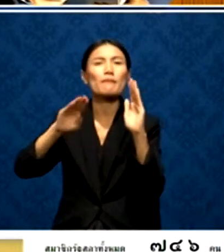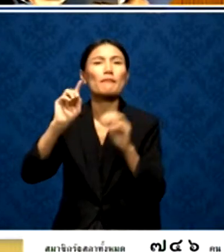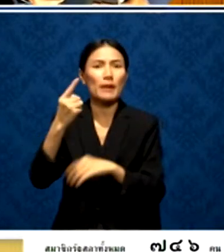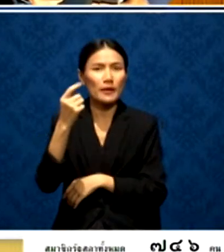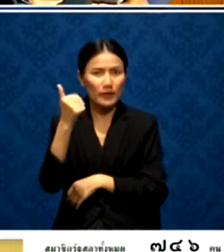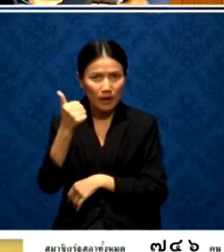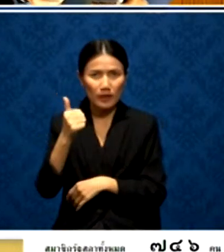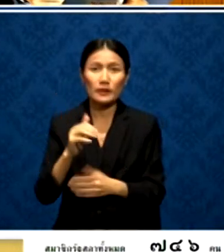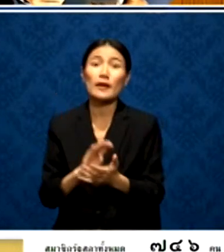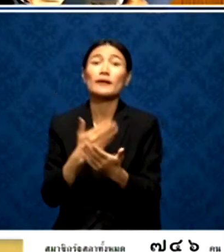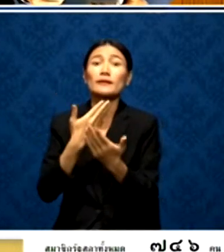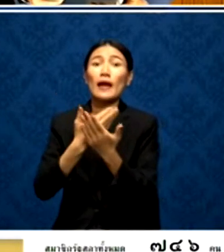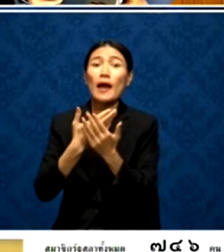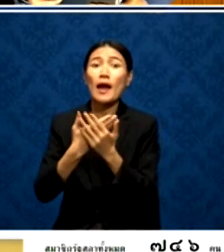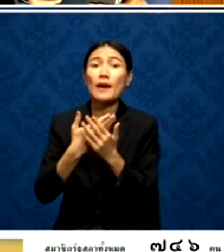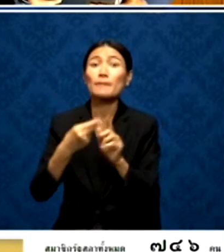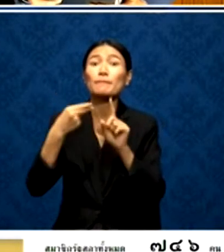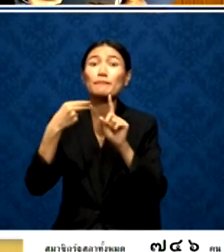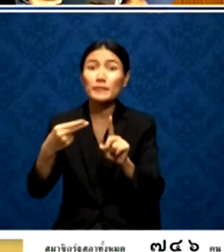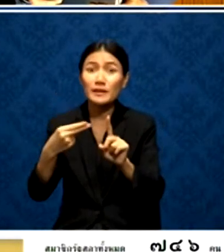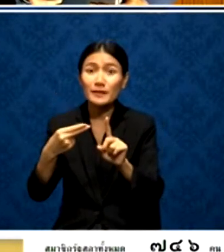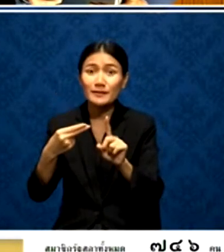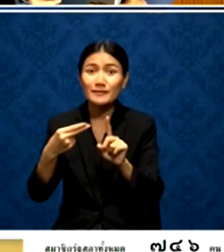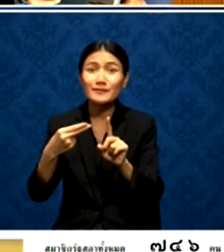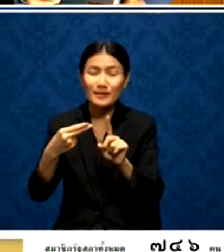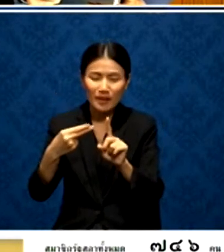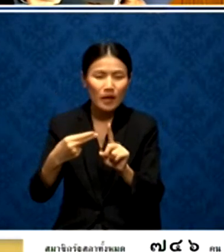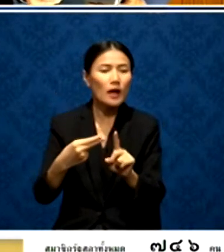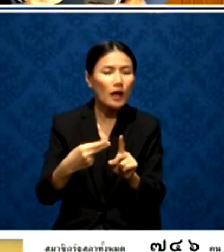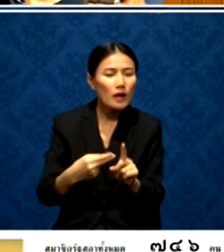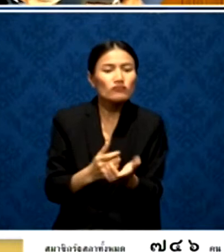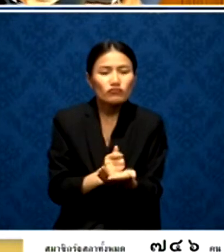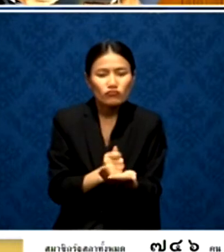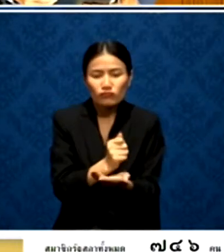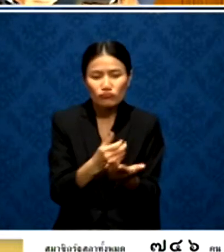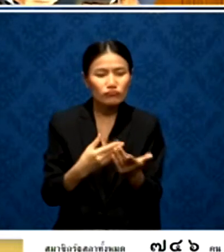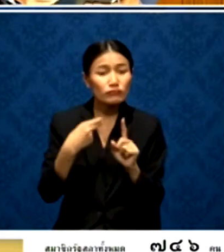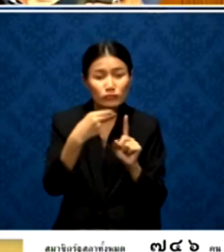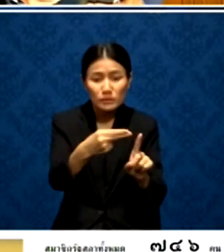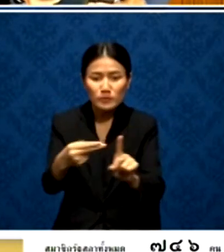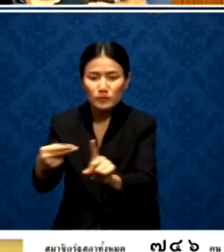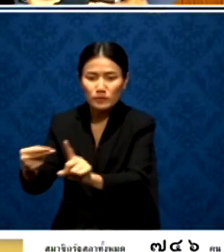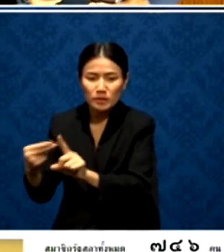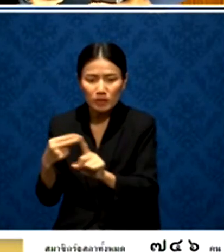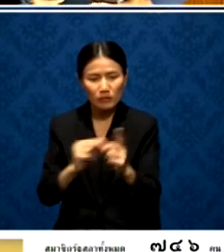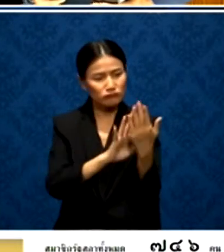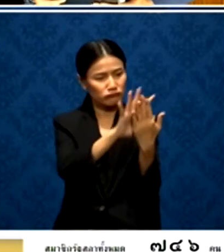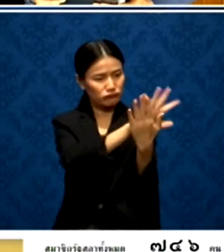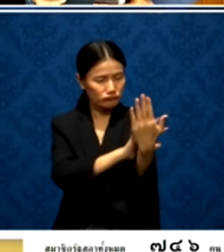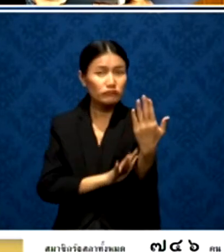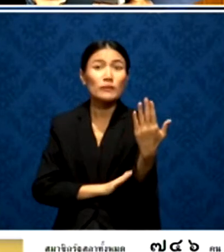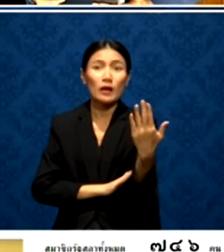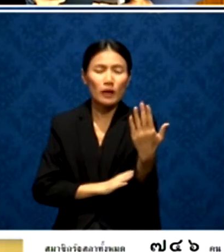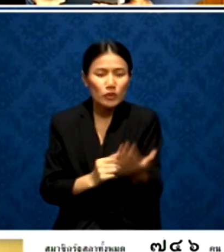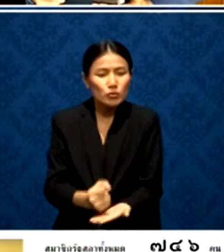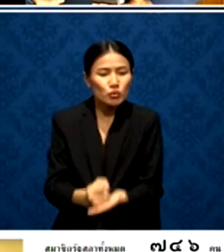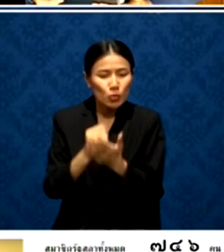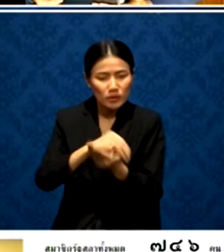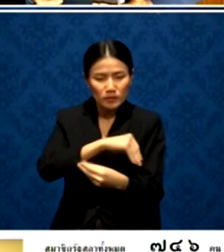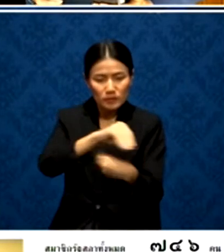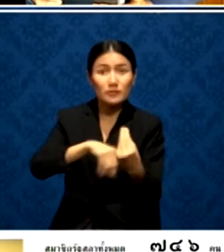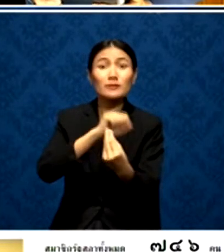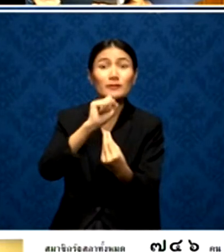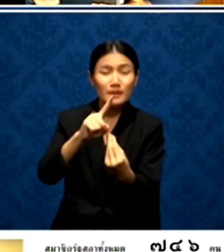เราจะใส่เงินเข้าไปในระบบเศรษฐกิจอย่างทั่วถึงและกระจายไปยังทุกพื้นที่ให้หมุนเวียนอยู่ในระบบเศรษฐ